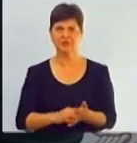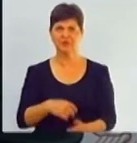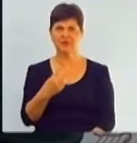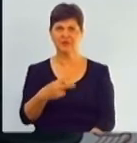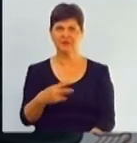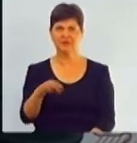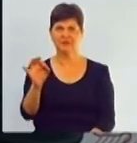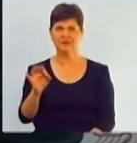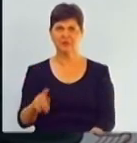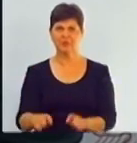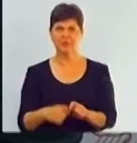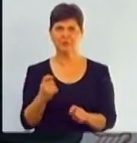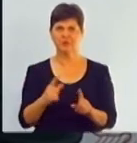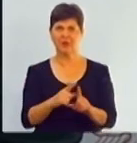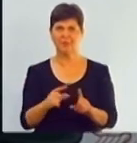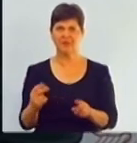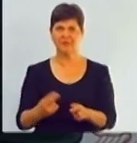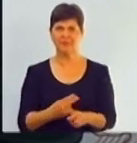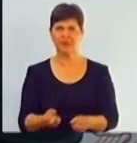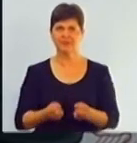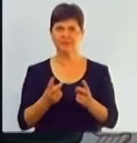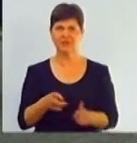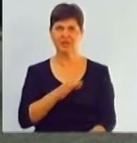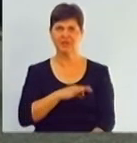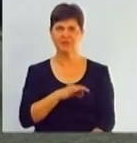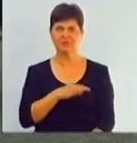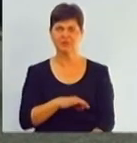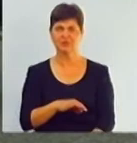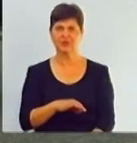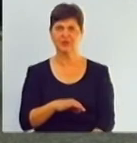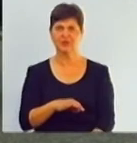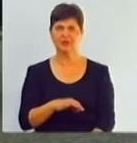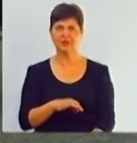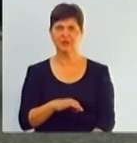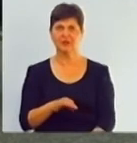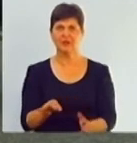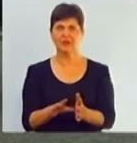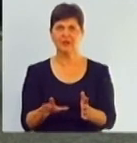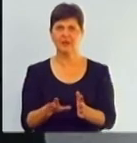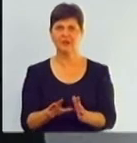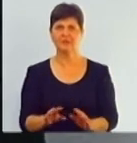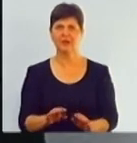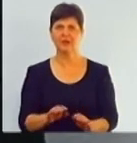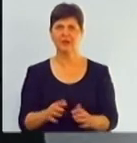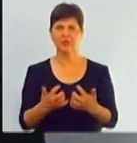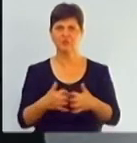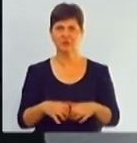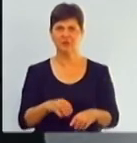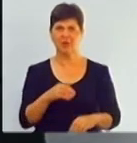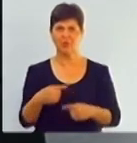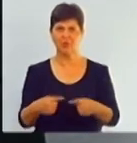20% порушення правил пожежної безпеки при експлуатації чи влаштуванні електроустановок. І